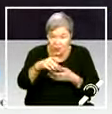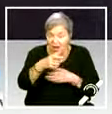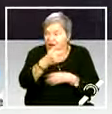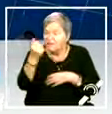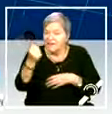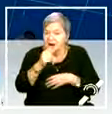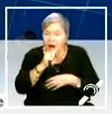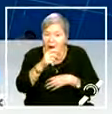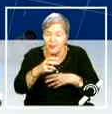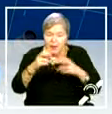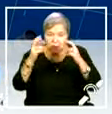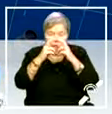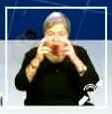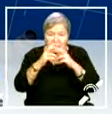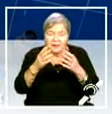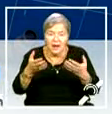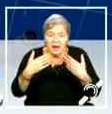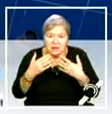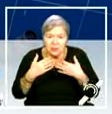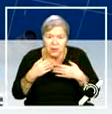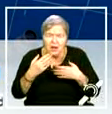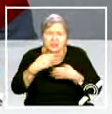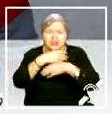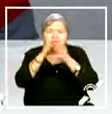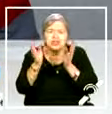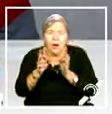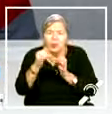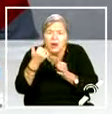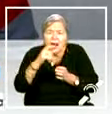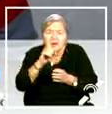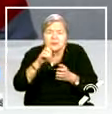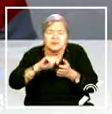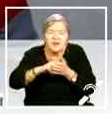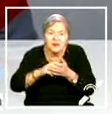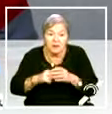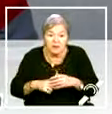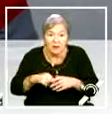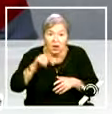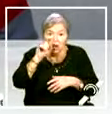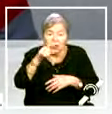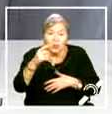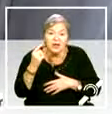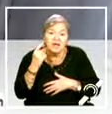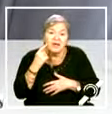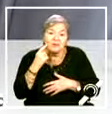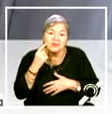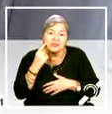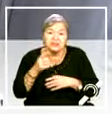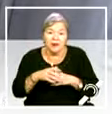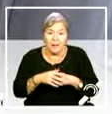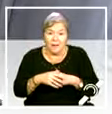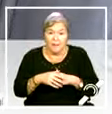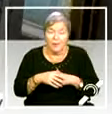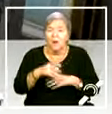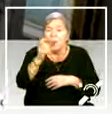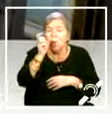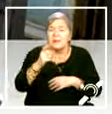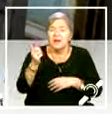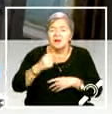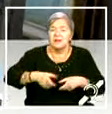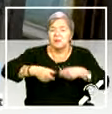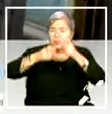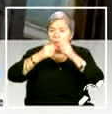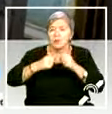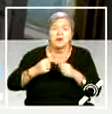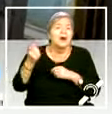curentă, electricitate sau căldură și cu ferestre care nu se închid. Mi-e rușine mie de mine. Locatarii din bloc spun că până acum 6